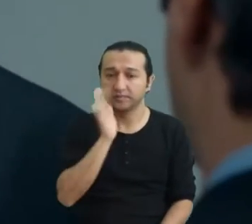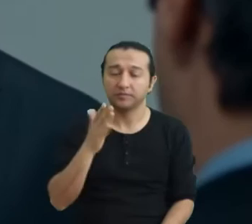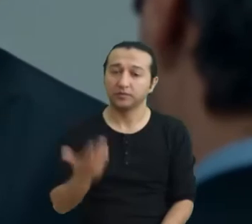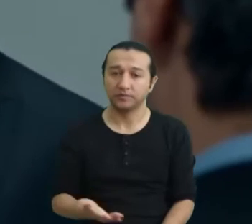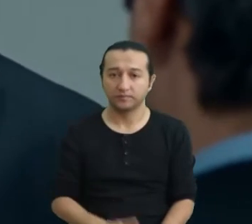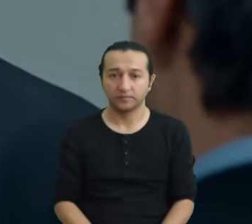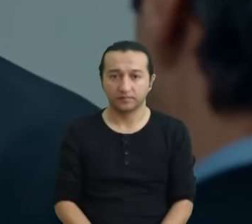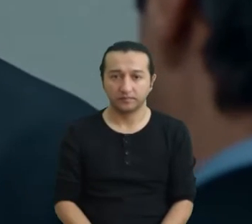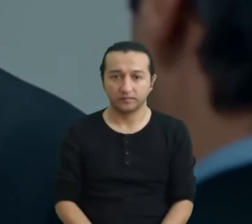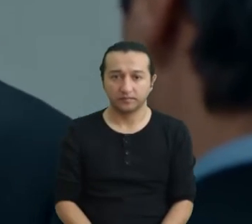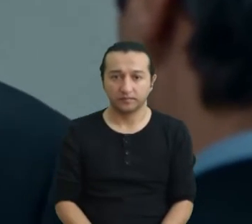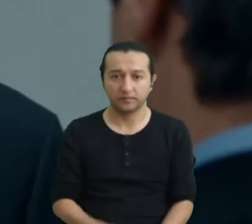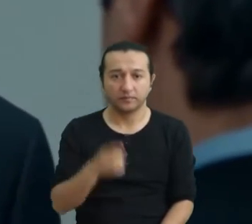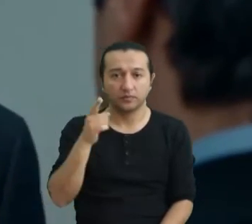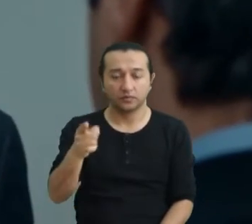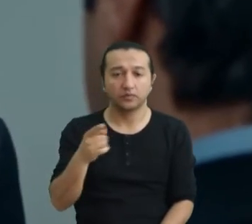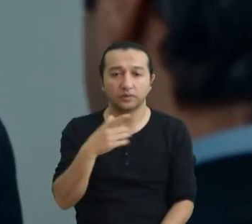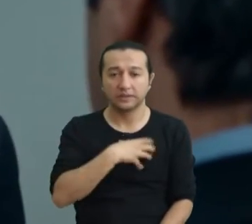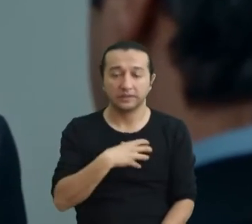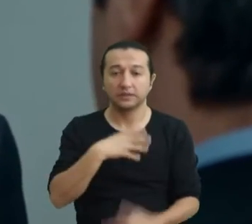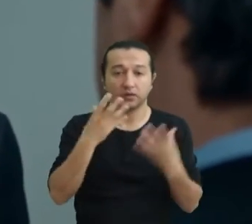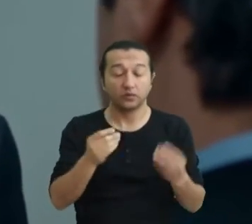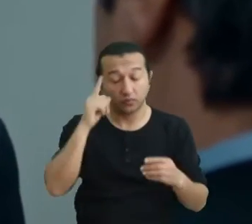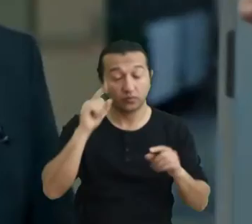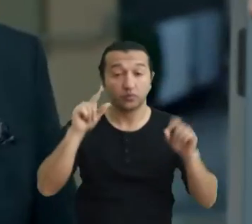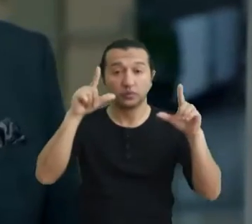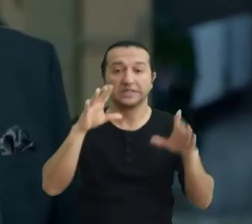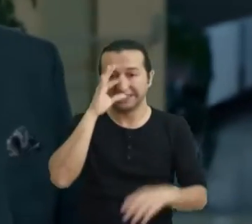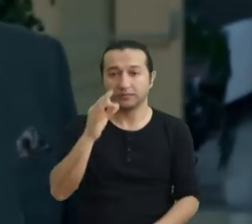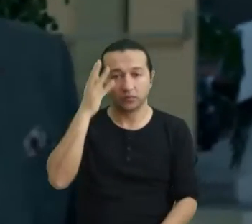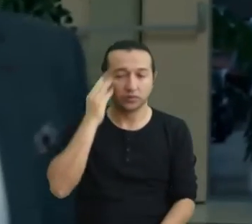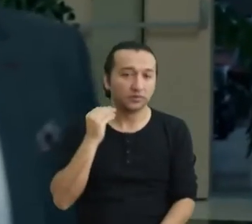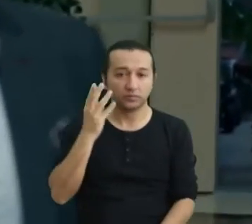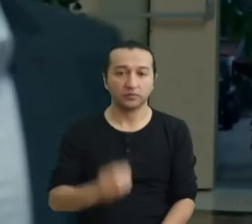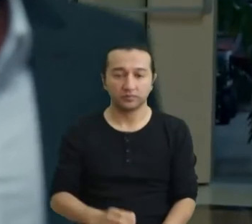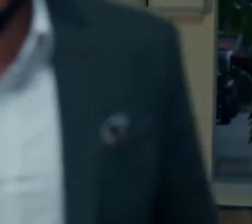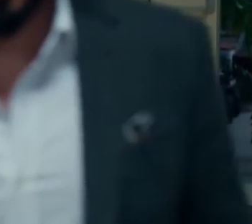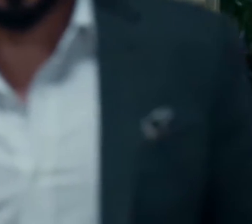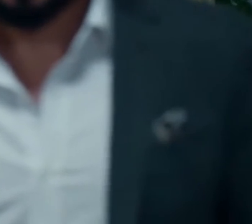Bilmiyorum. Uyansın da öğrenelim bakalım kimmiş.